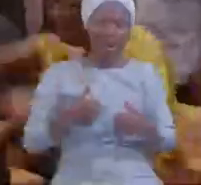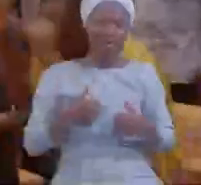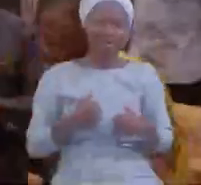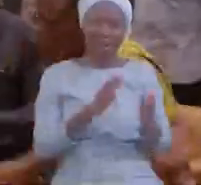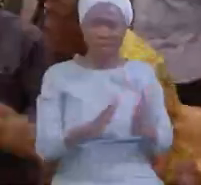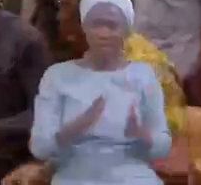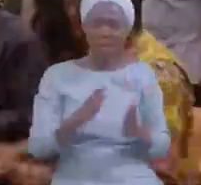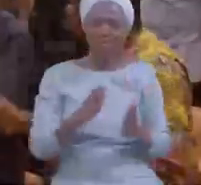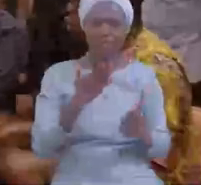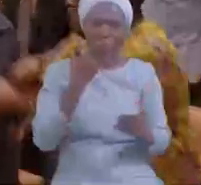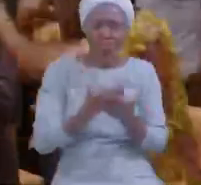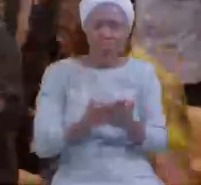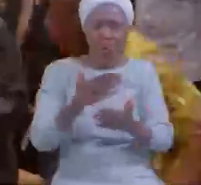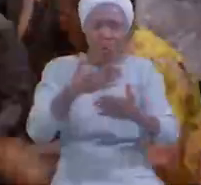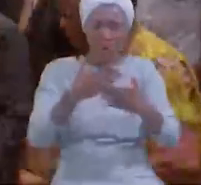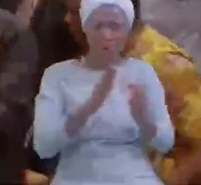pour le succès,